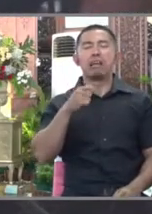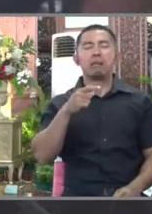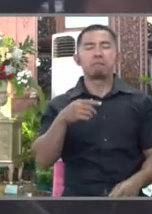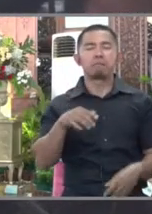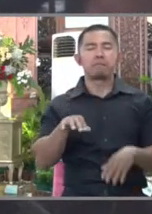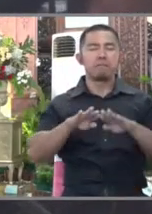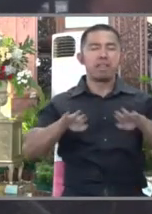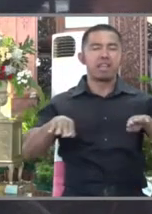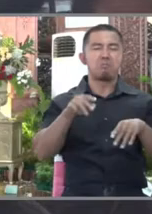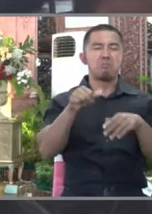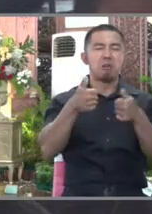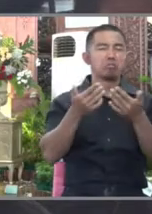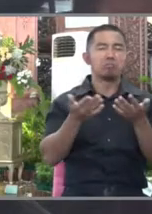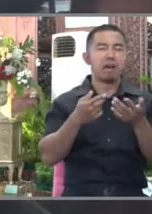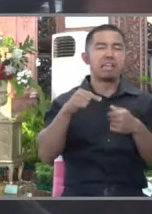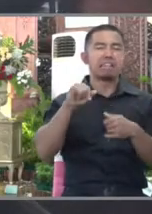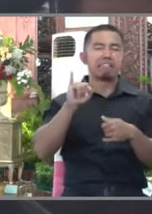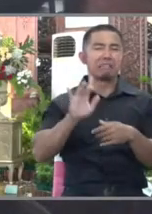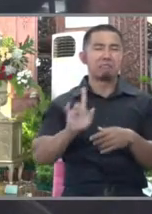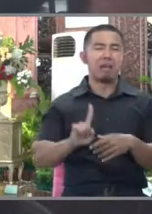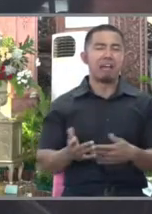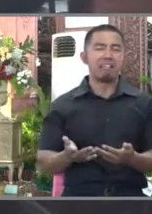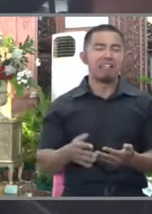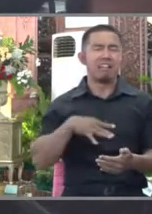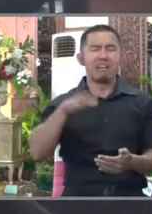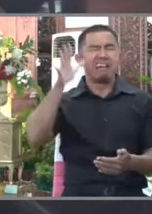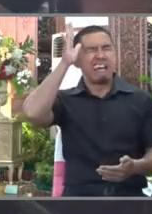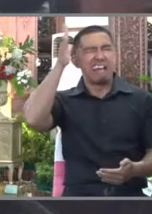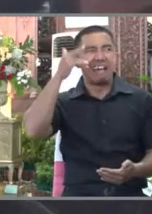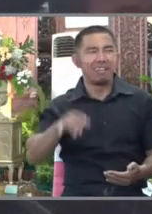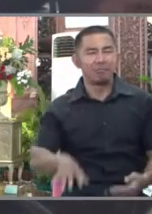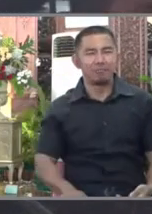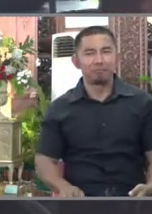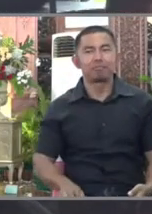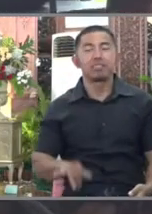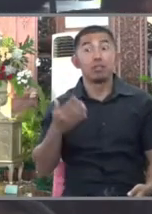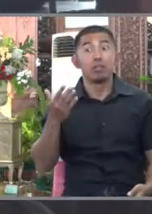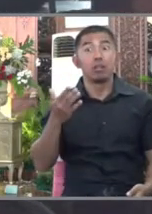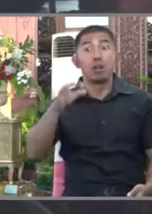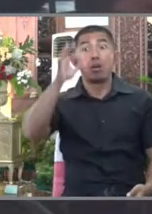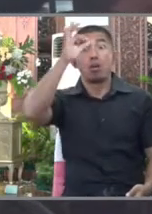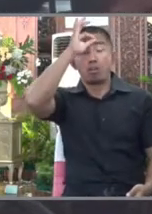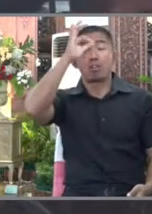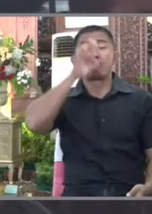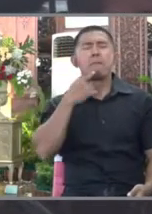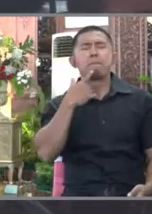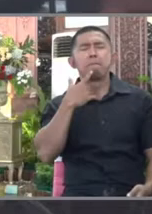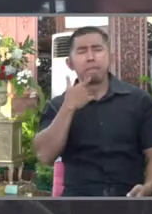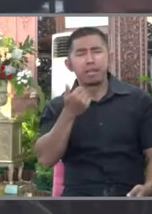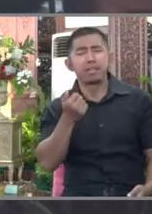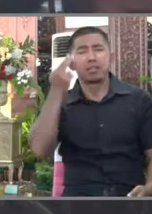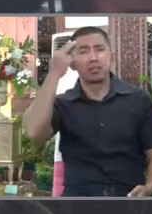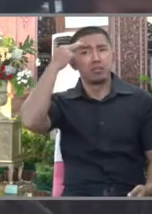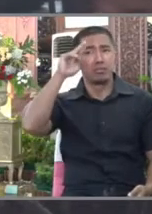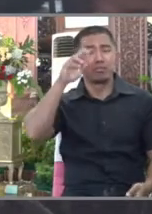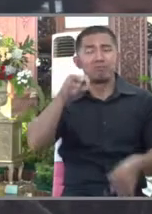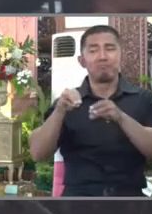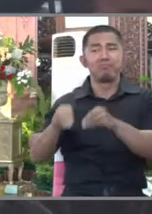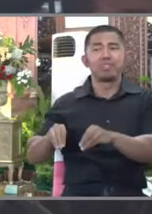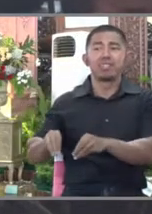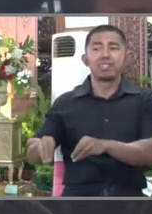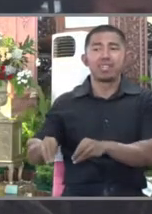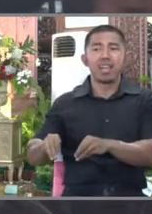yang baik. Oke. Seperti itu, Pak Ganjar. Jadi dan peran orang tua sangat penting untuk pendidikan